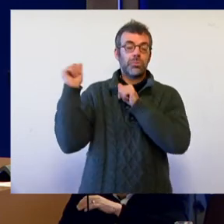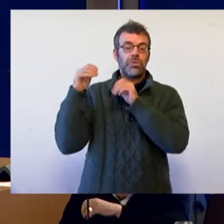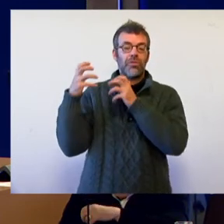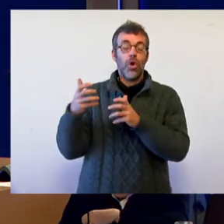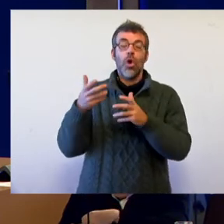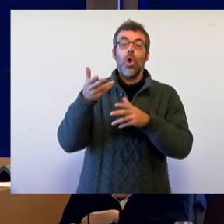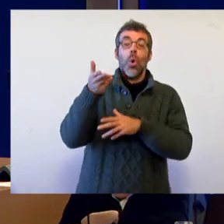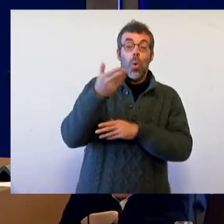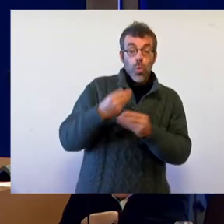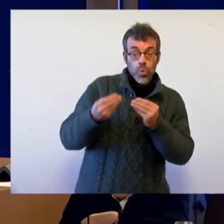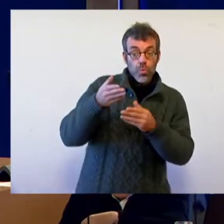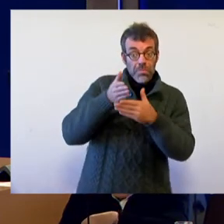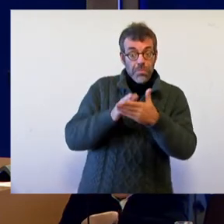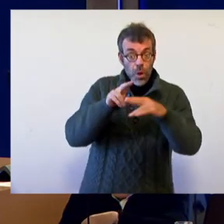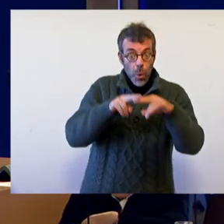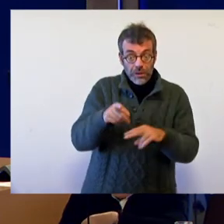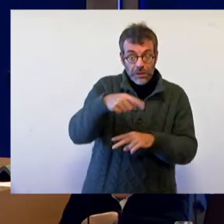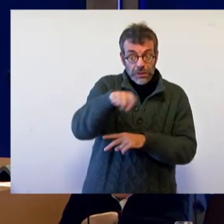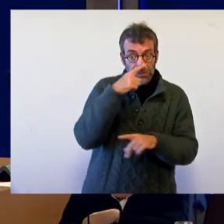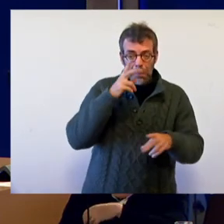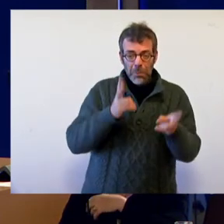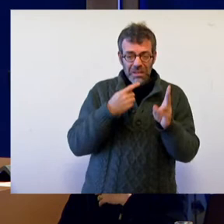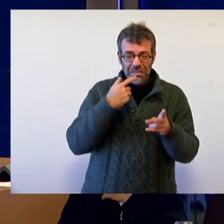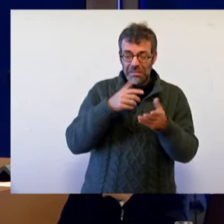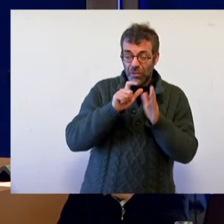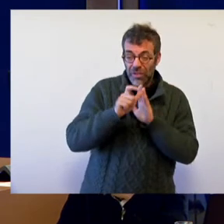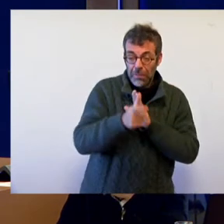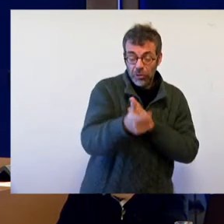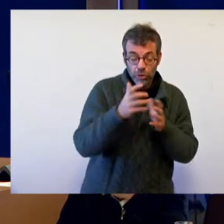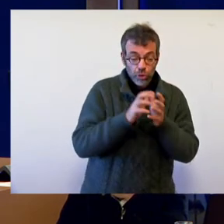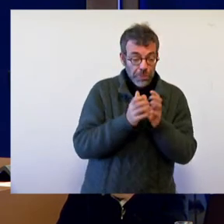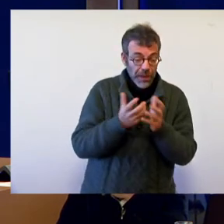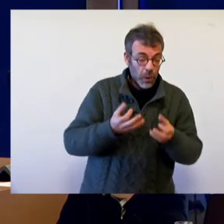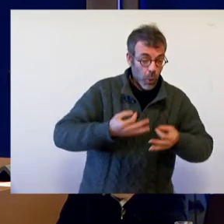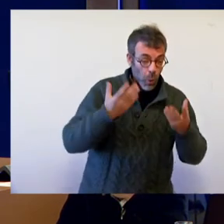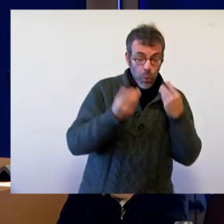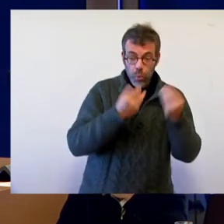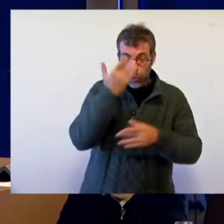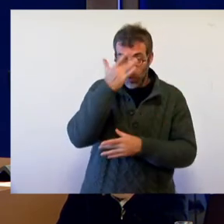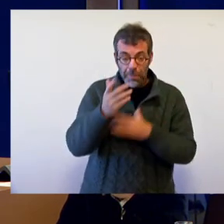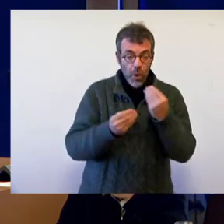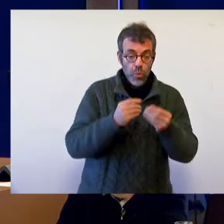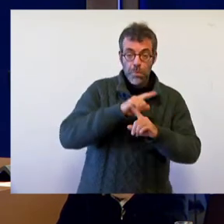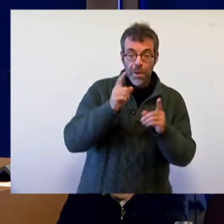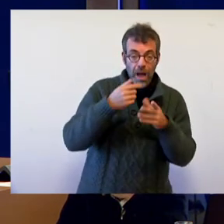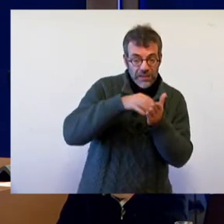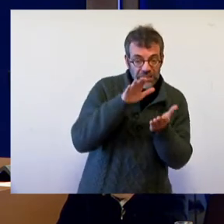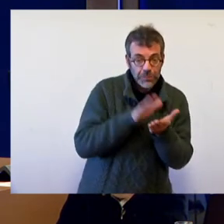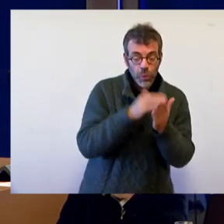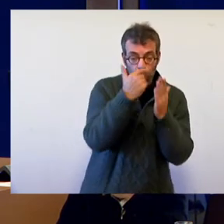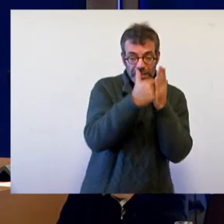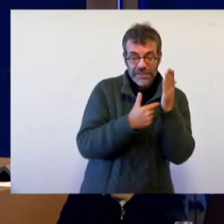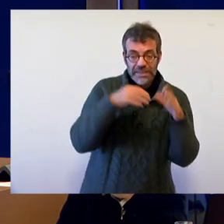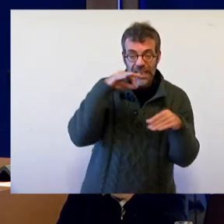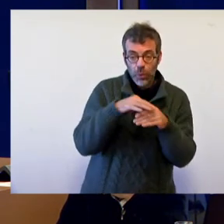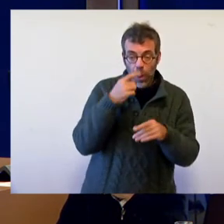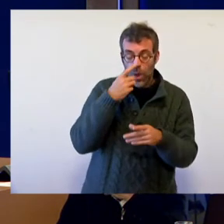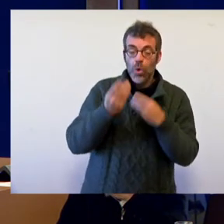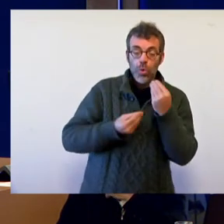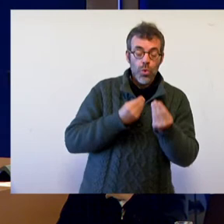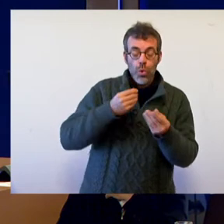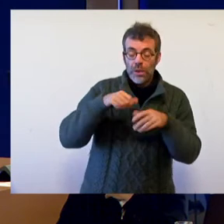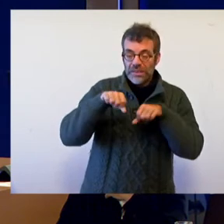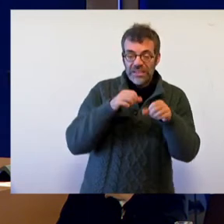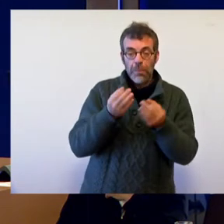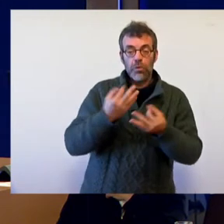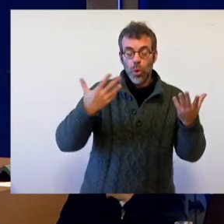inscrits, parce que les démarches ne sont pas assez connues ou trop compliquées, ou encore parce que le système de procuration est trop contraignant. Alors bien sûr,